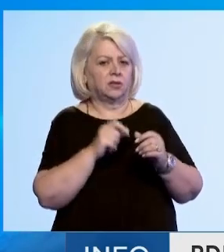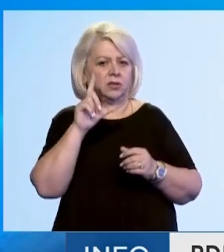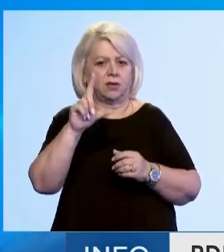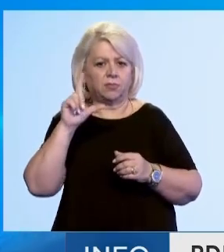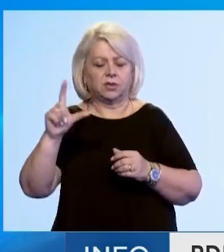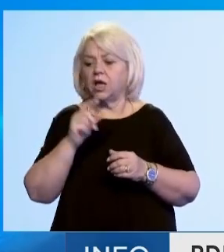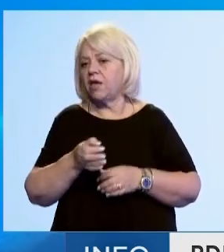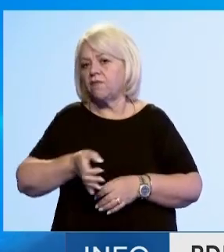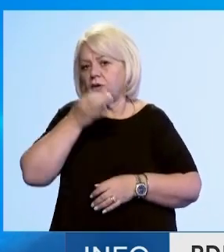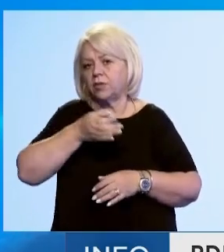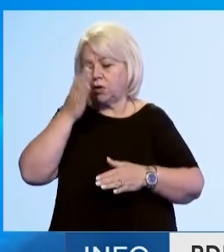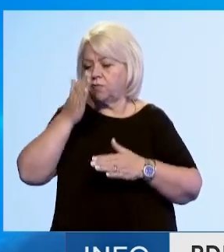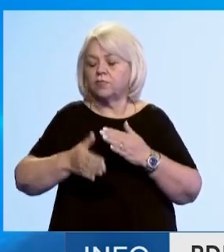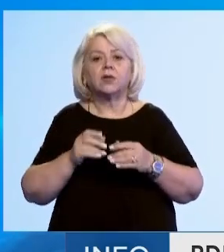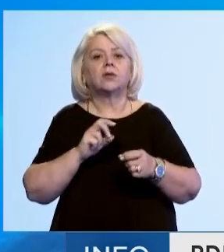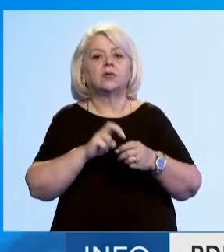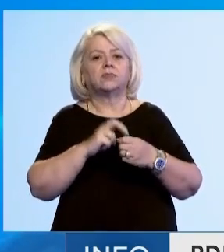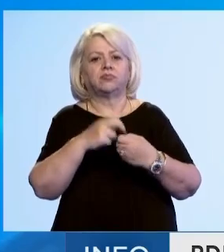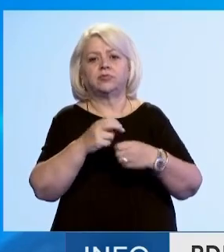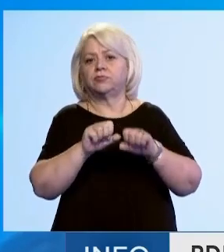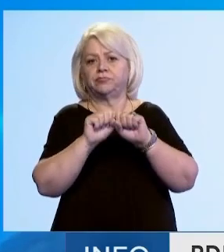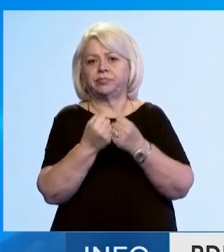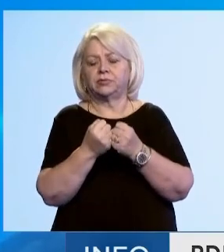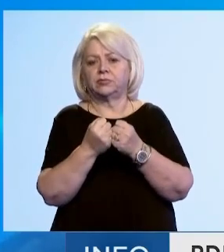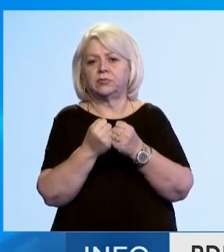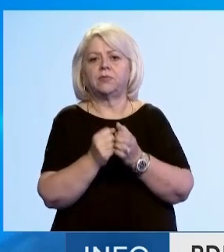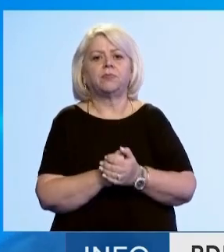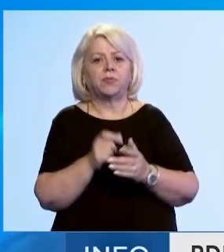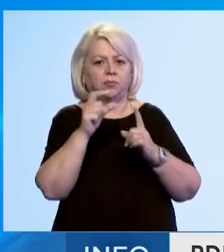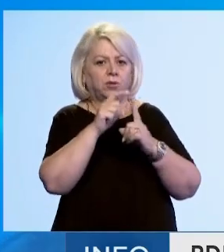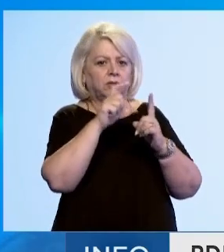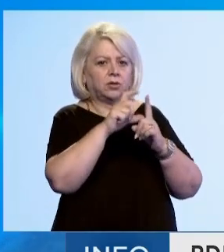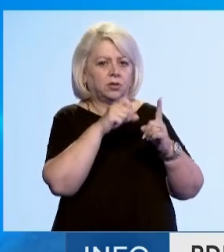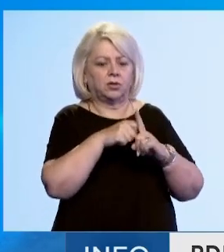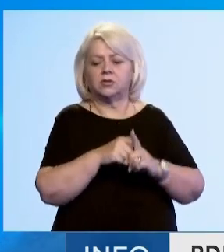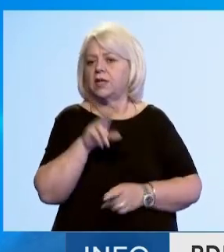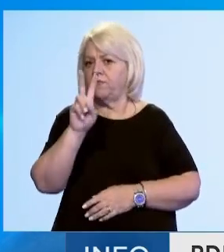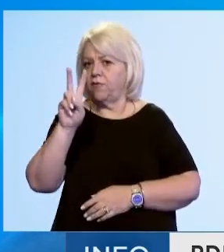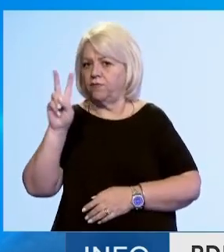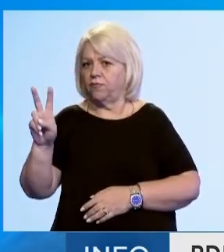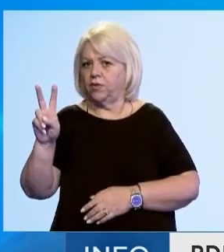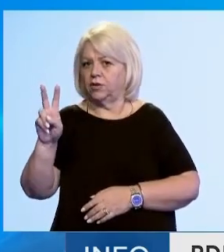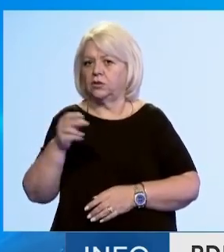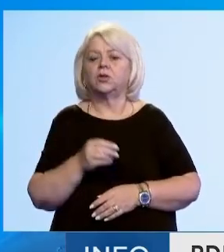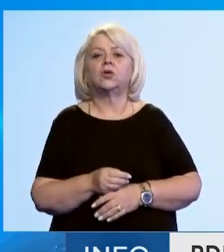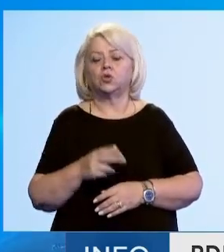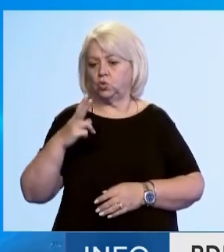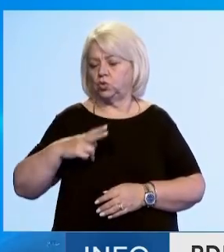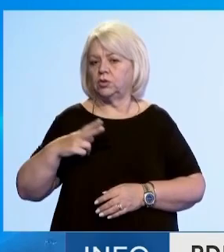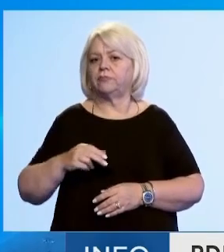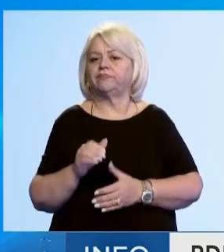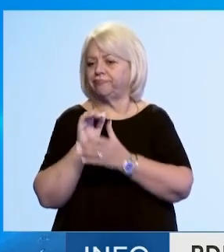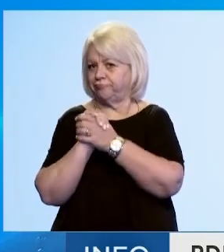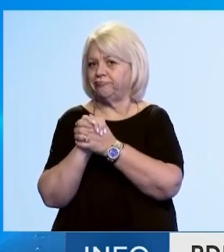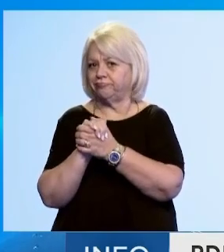e fundit sa i përket prishjes koalicionit në mes të PDK-s dhe lëvizjes vetëvendosje në këtë qytet. Përshëndetje,